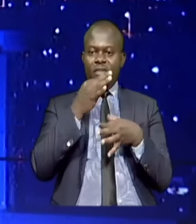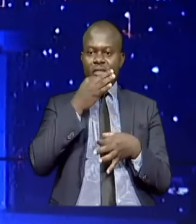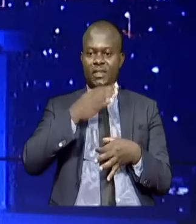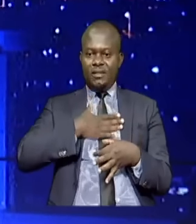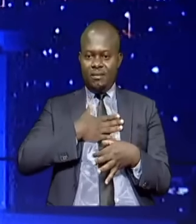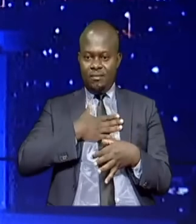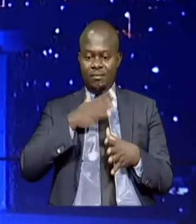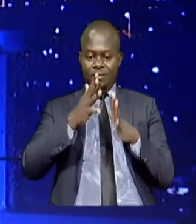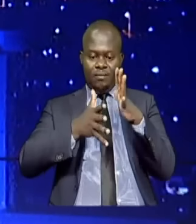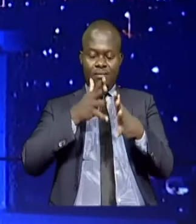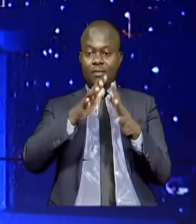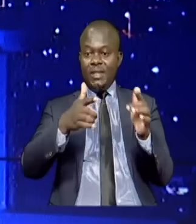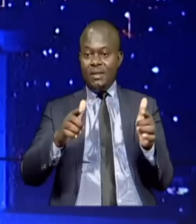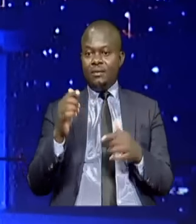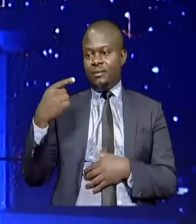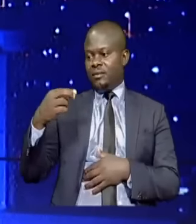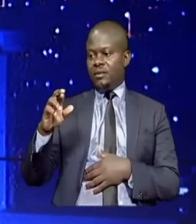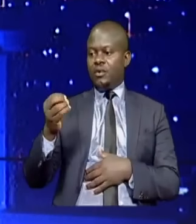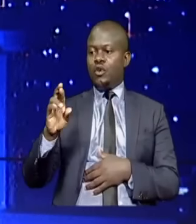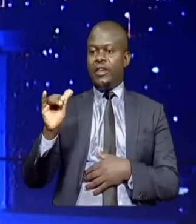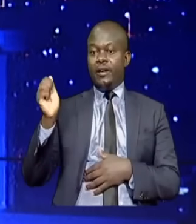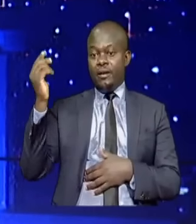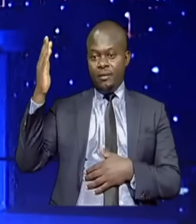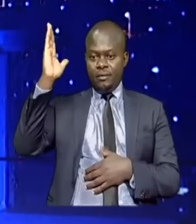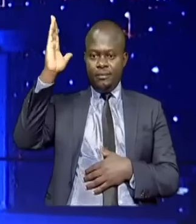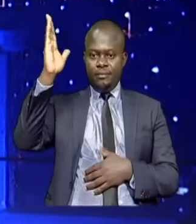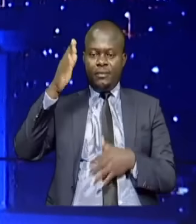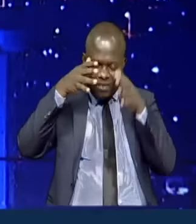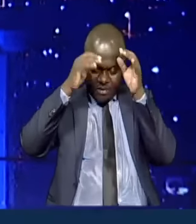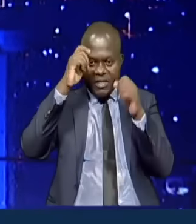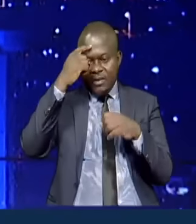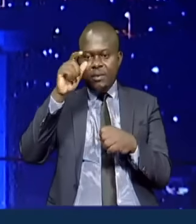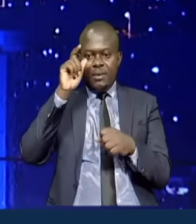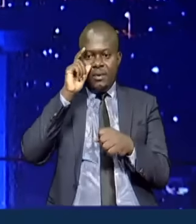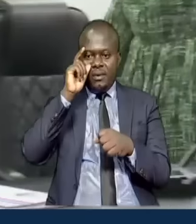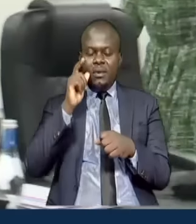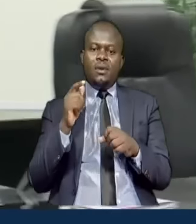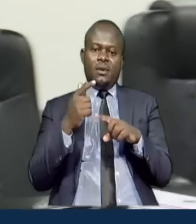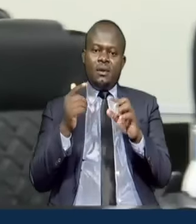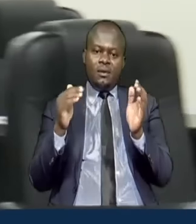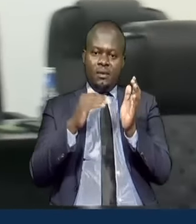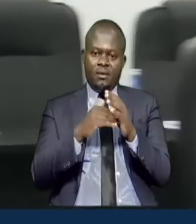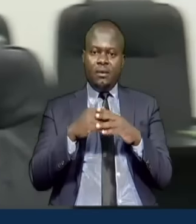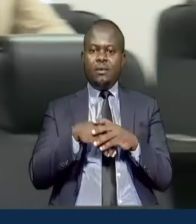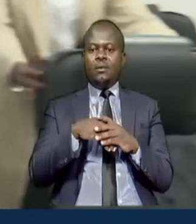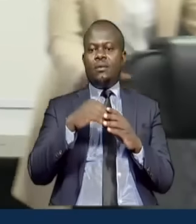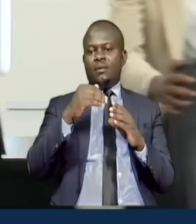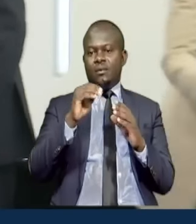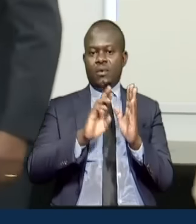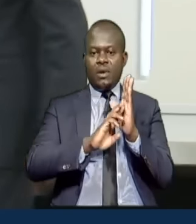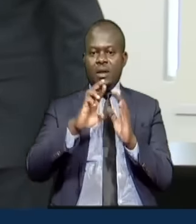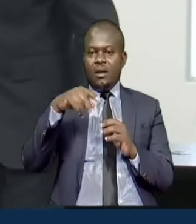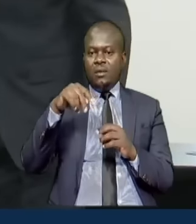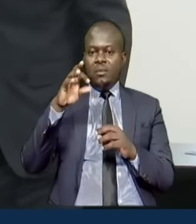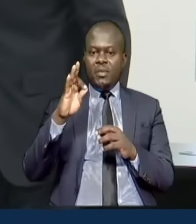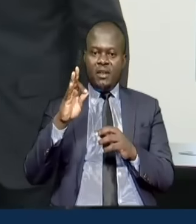Iriza Imbuto, njye ndi Gloria Mukamabano. Muri aya makuru turabwira ko Perezida wa Repubulika Paul Kagame, akaba n'umukandida w'umuryango